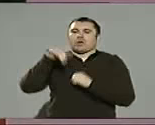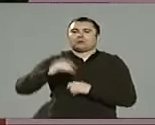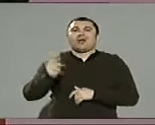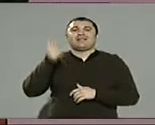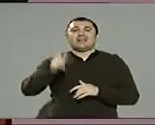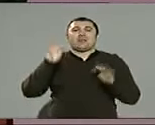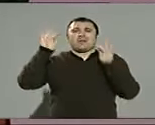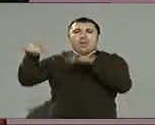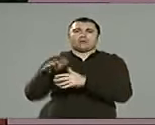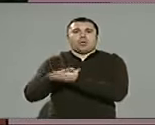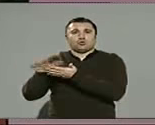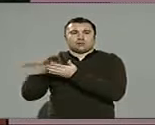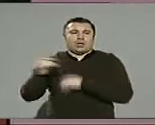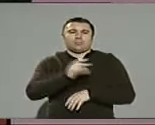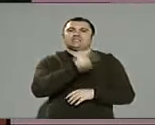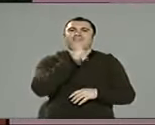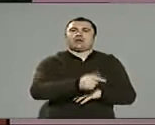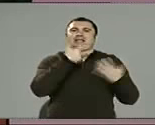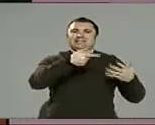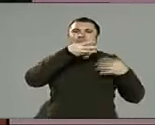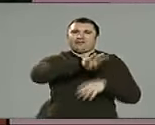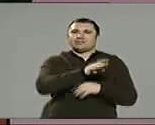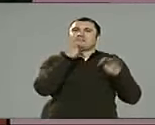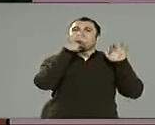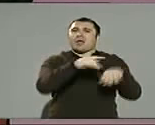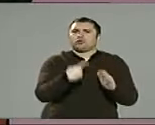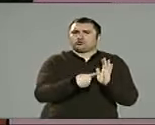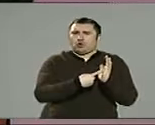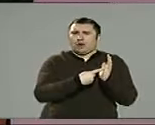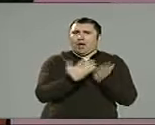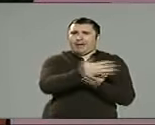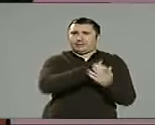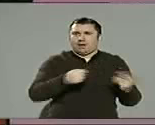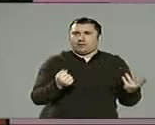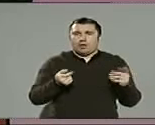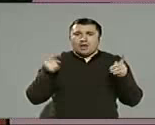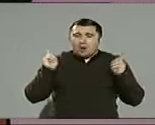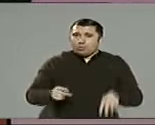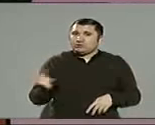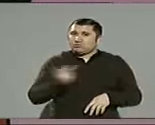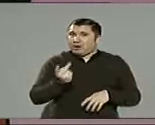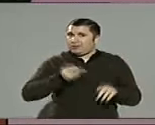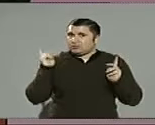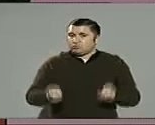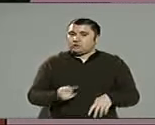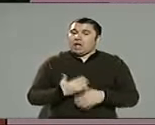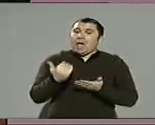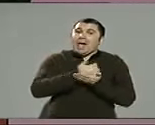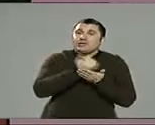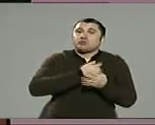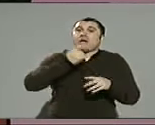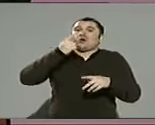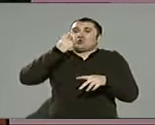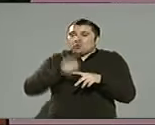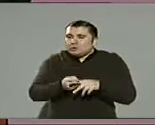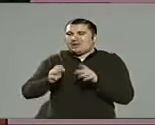hat und 247 Milliarden Steuereinnahmen, dann muss der beides tun. Der muss einsparen und der